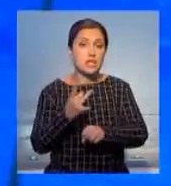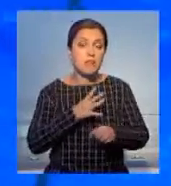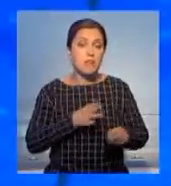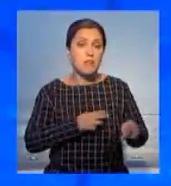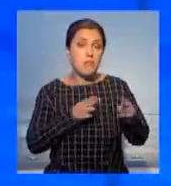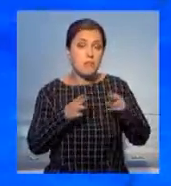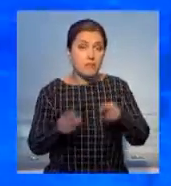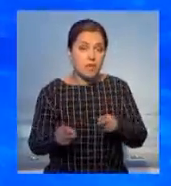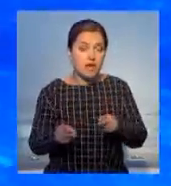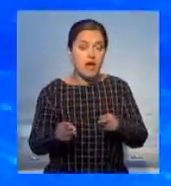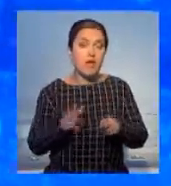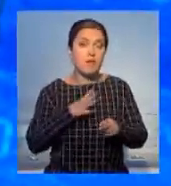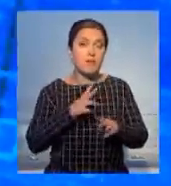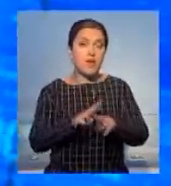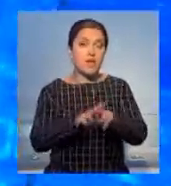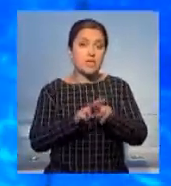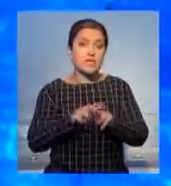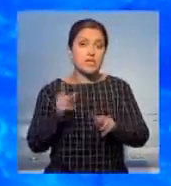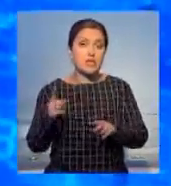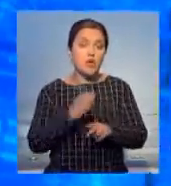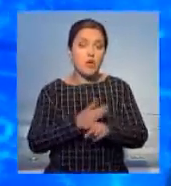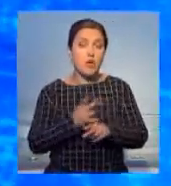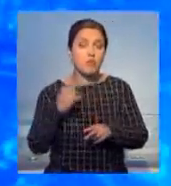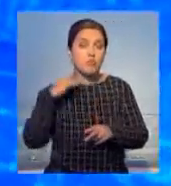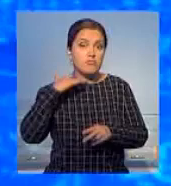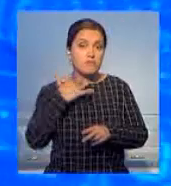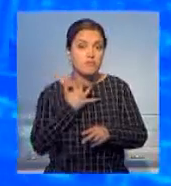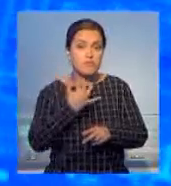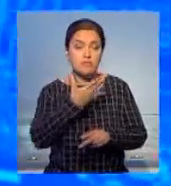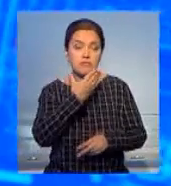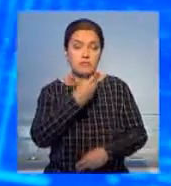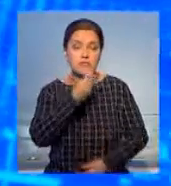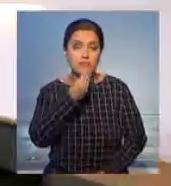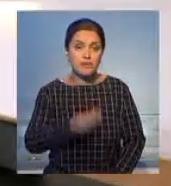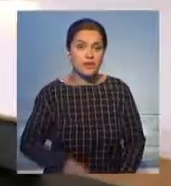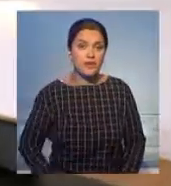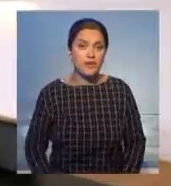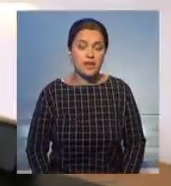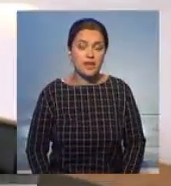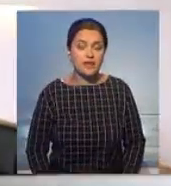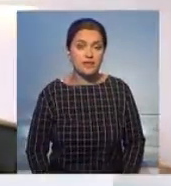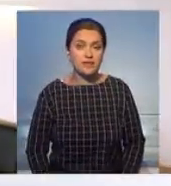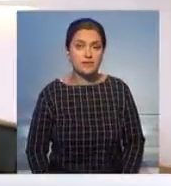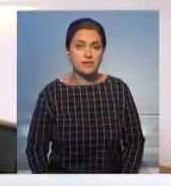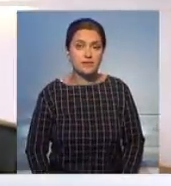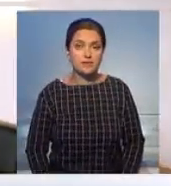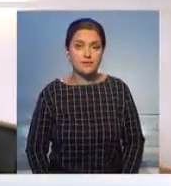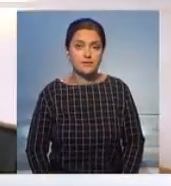нашей столице и признается, что мегаполис не перестает его удивлять.